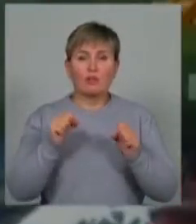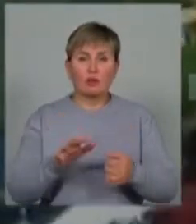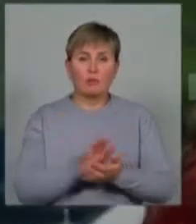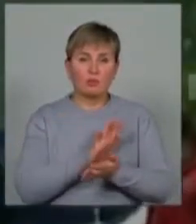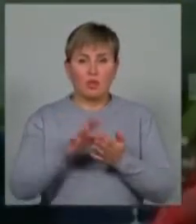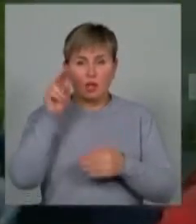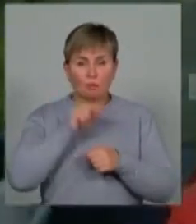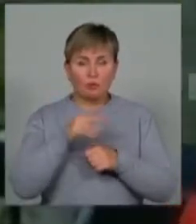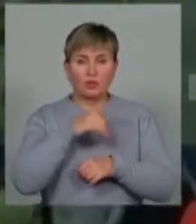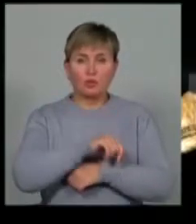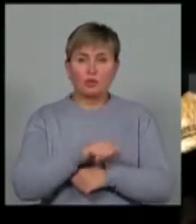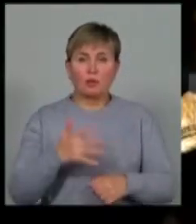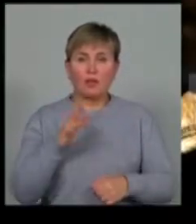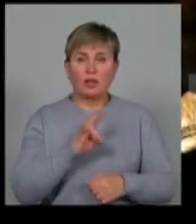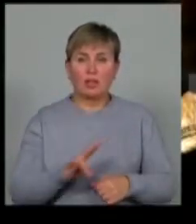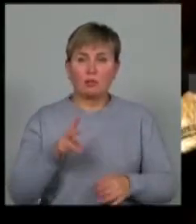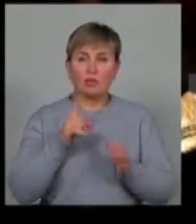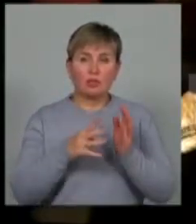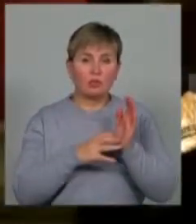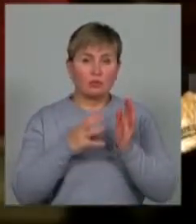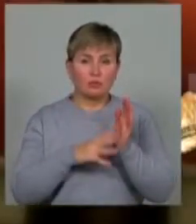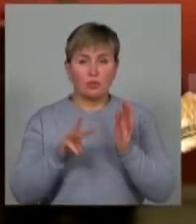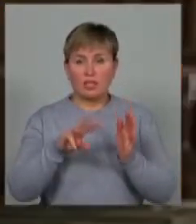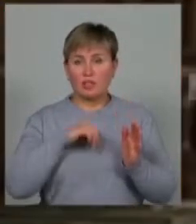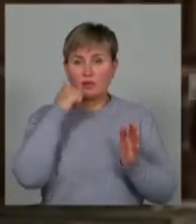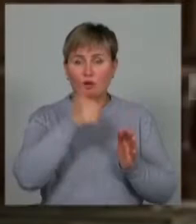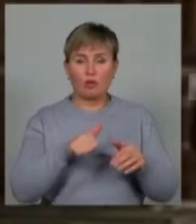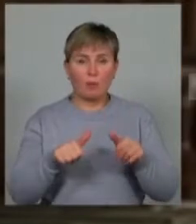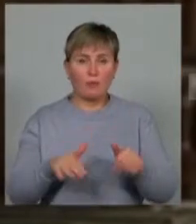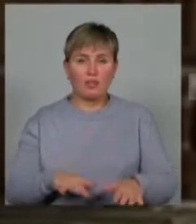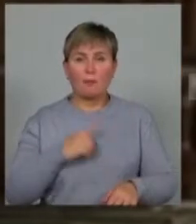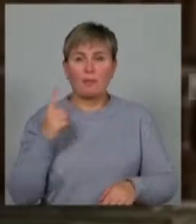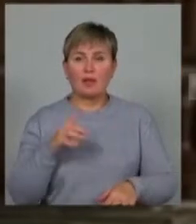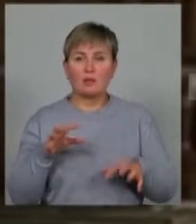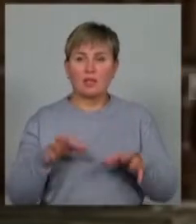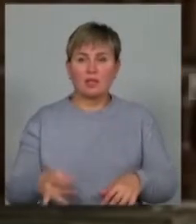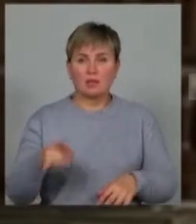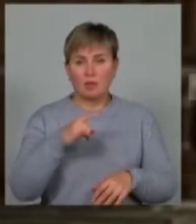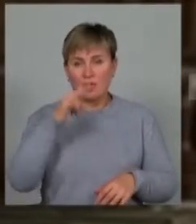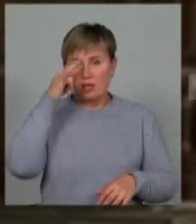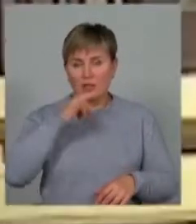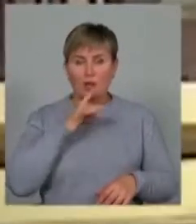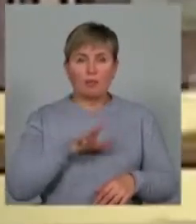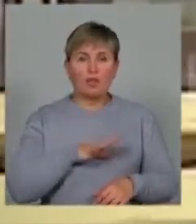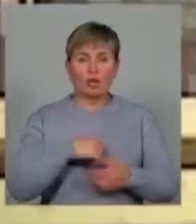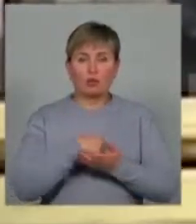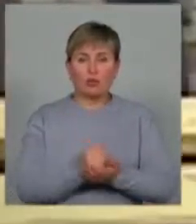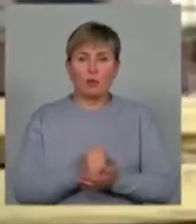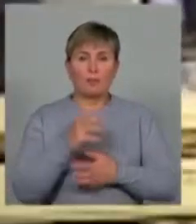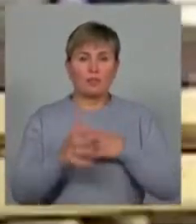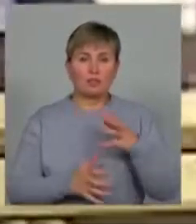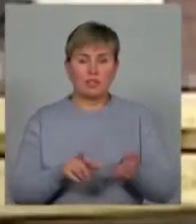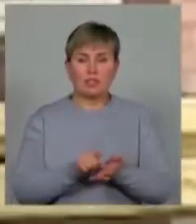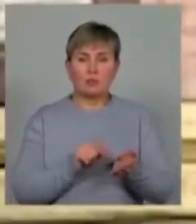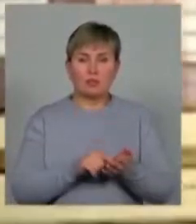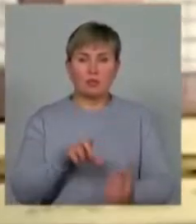бесплатно обучиться за рубежом. 5 ноября 1993 года постановлением первого президента Республики Казахстан была учреждена международная